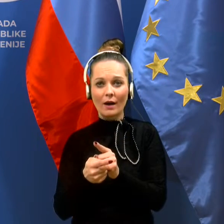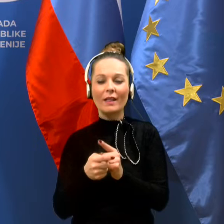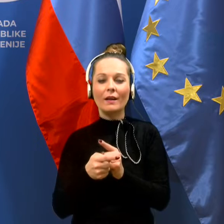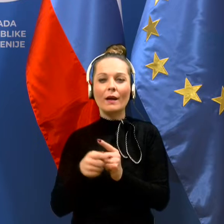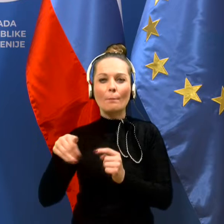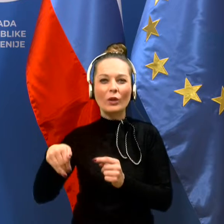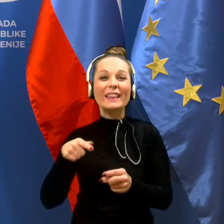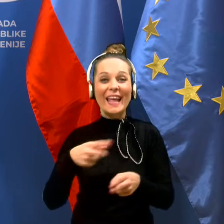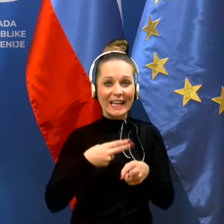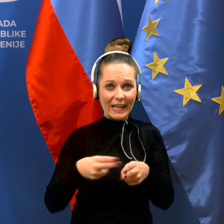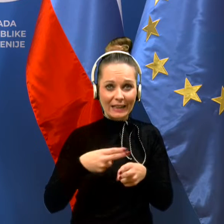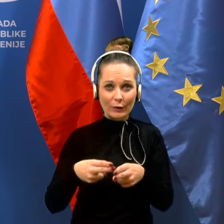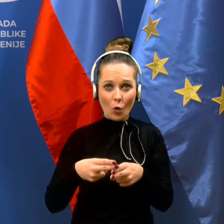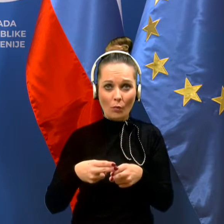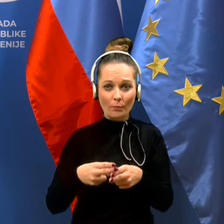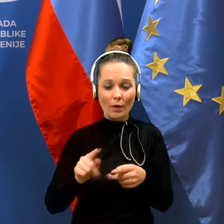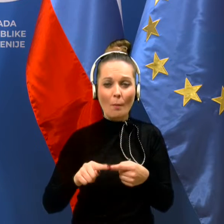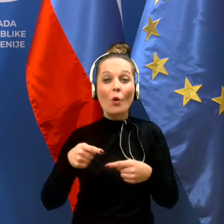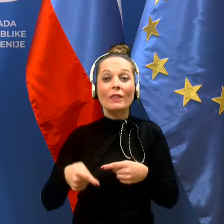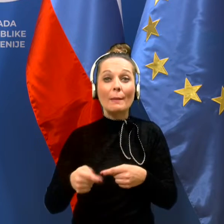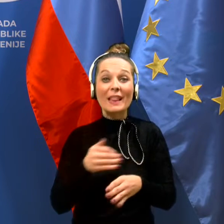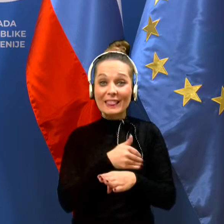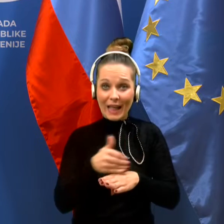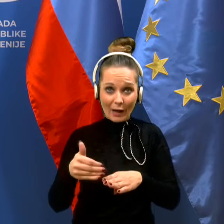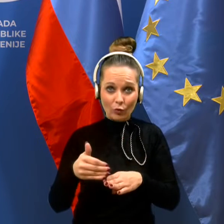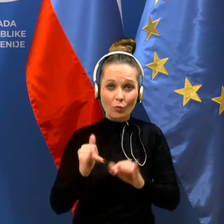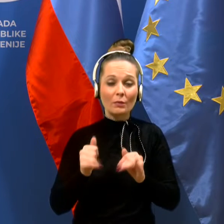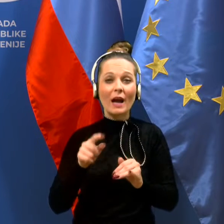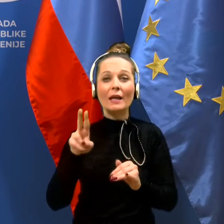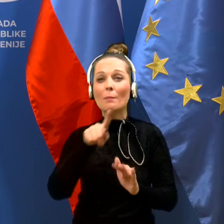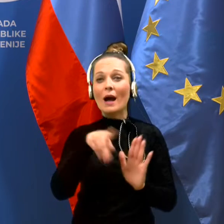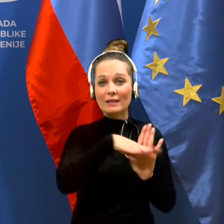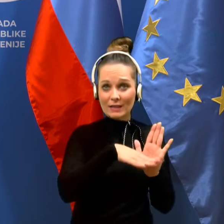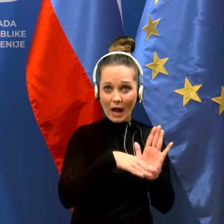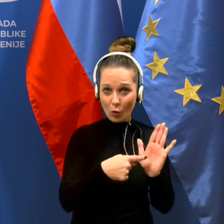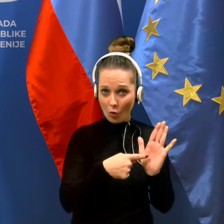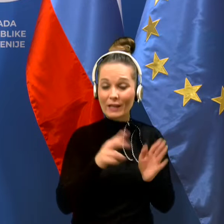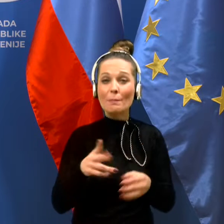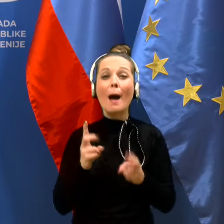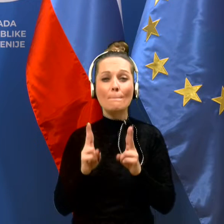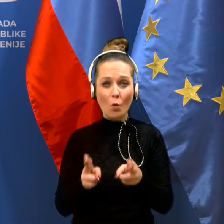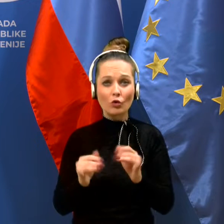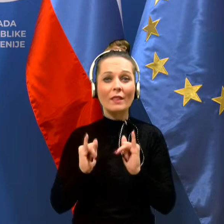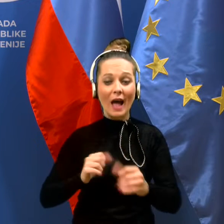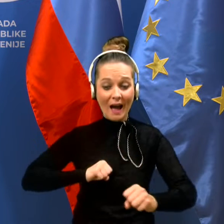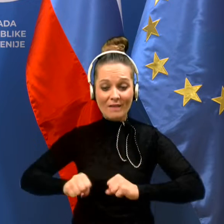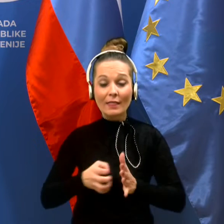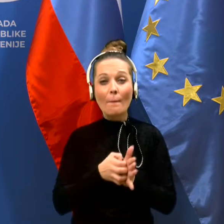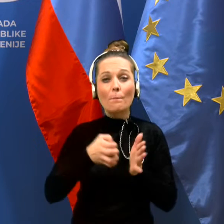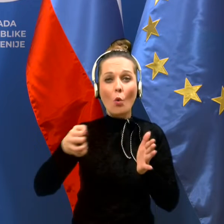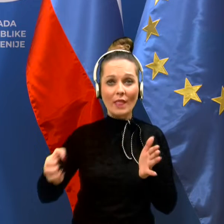kreditov. Po tem datumu pa je v zakonu dana možnost, da vlada